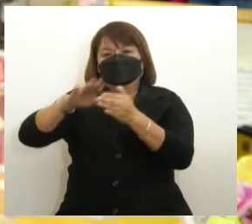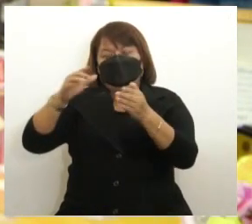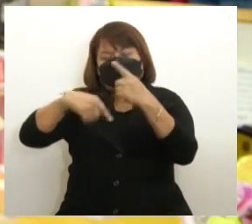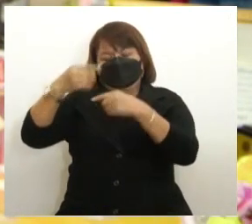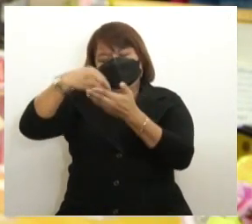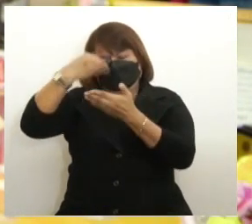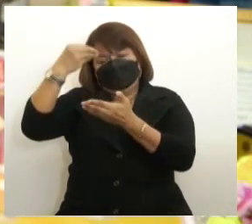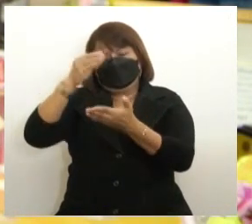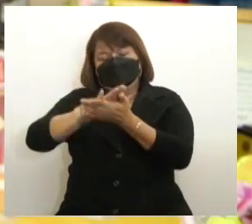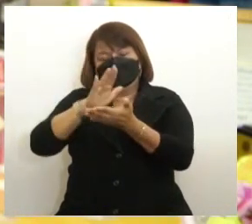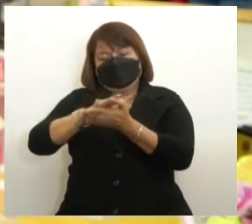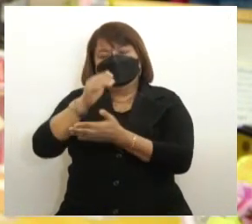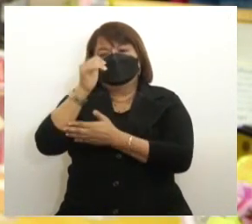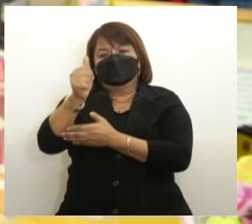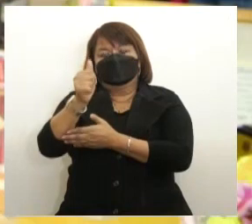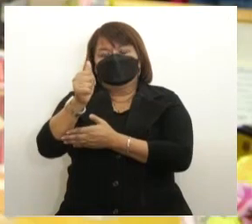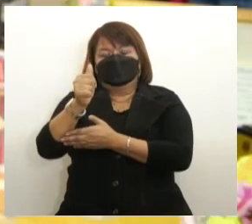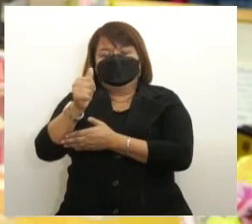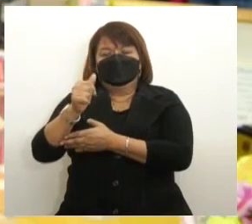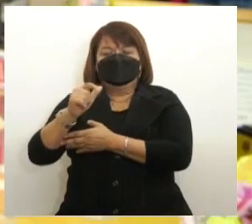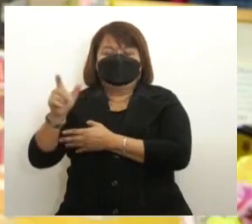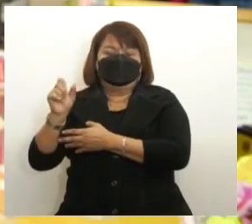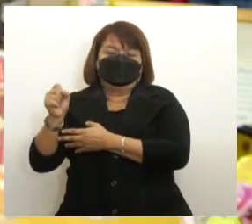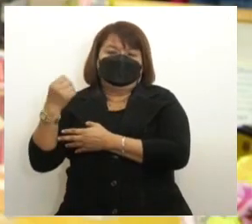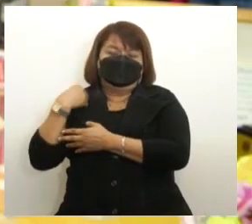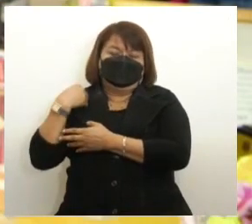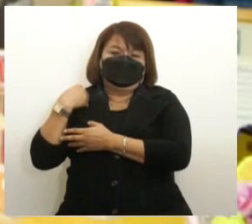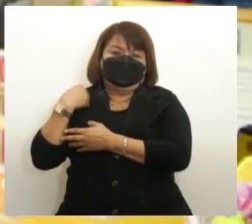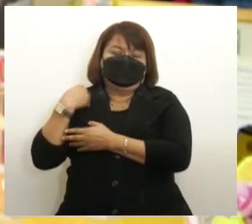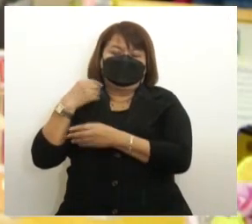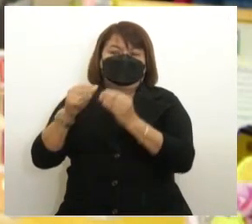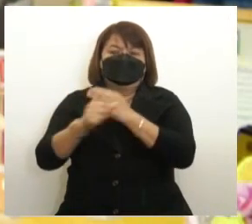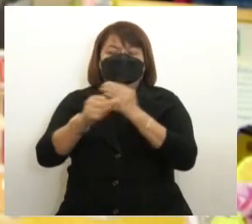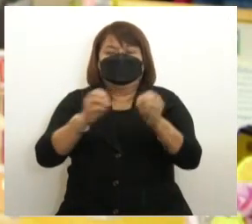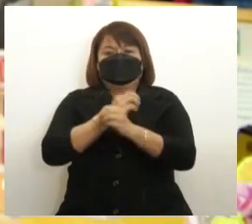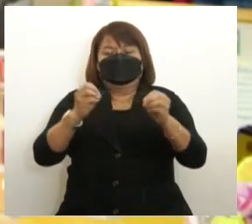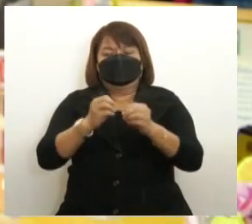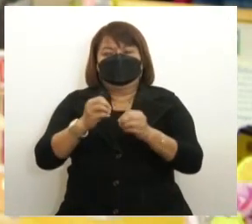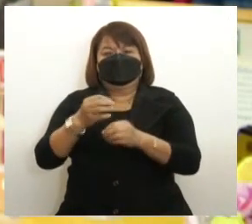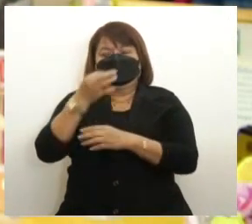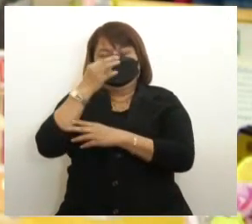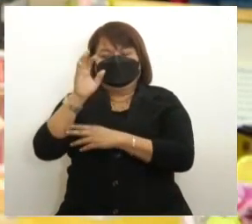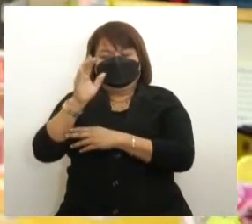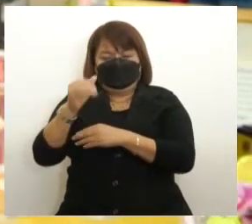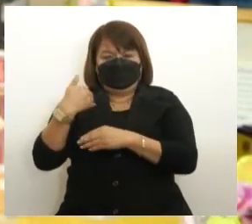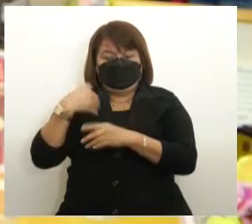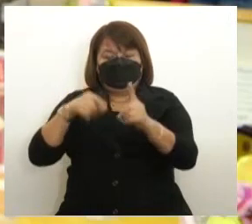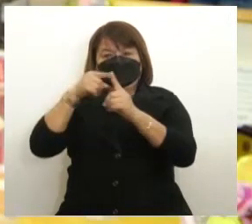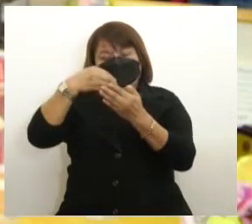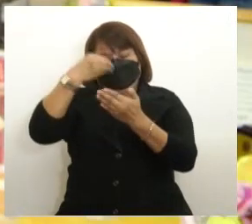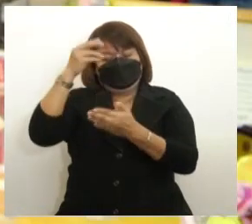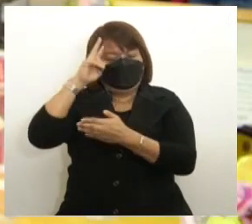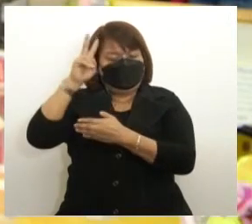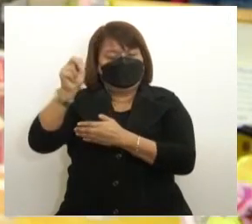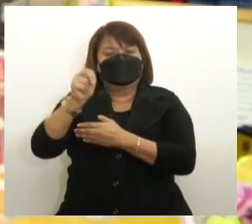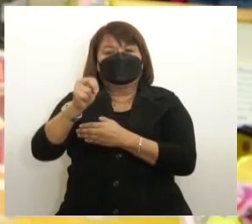โรงเรียนคุณภาพ Learning Loss Onet และความปลอดภัยอาชีวะนวัตวิถีสู่การเรียนรู้ซึ่งเป็นนโยบายหลัก